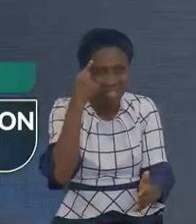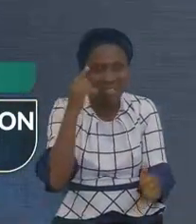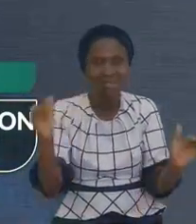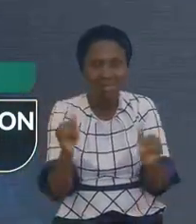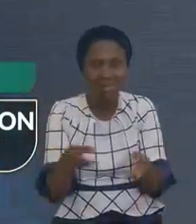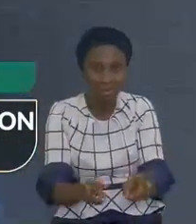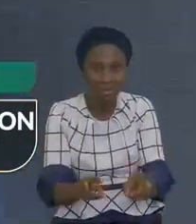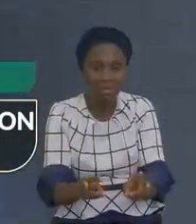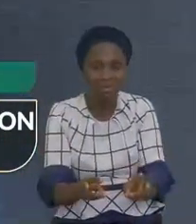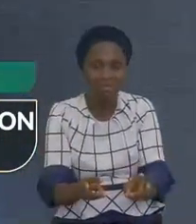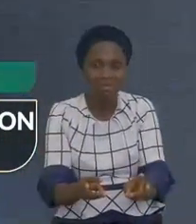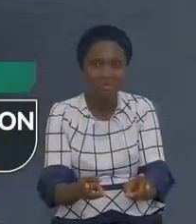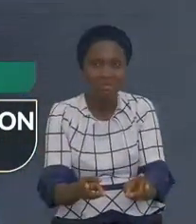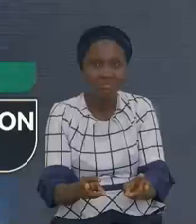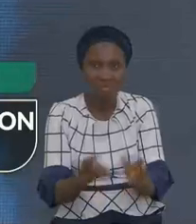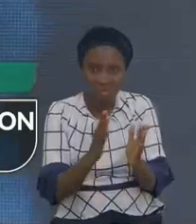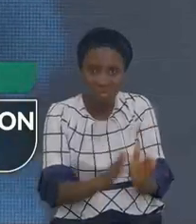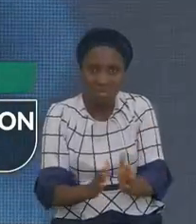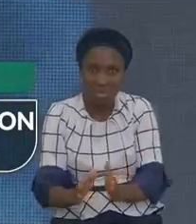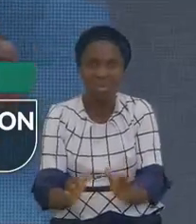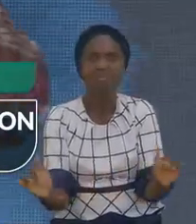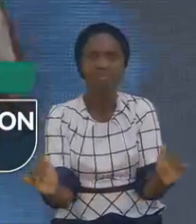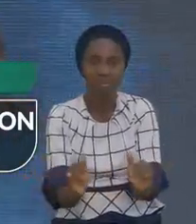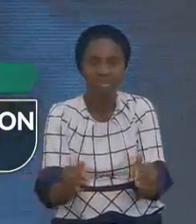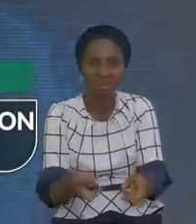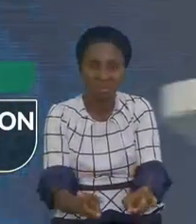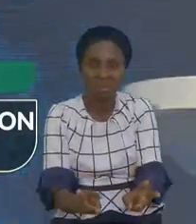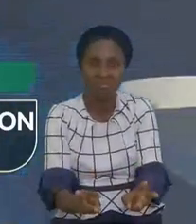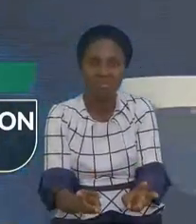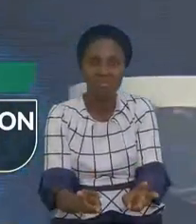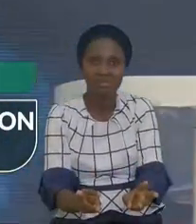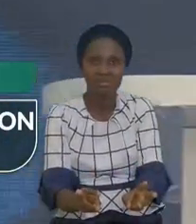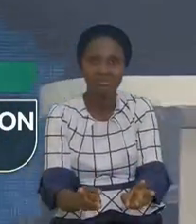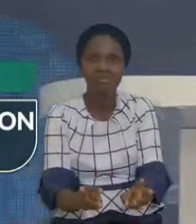planifient de la même manière. Ils marchent sur le même chemin.